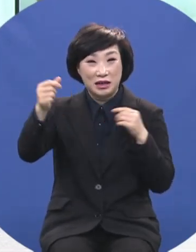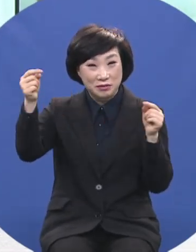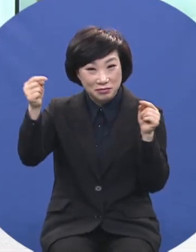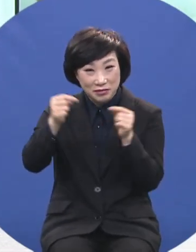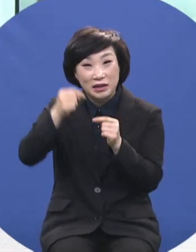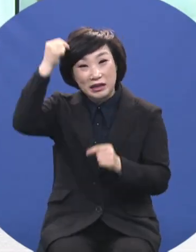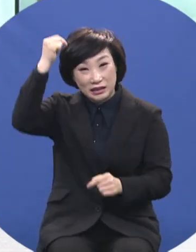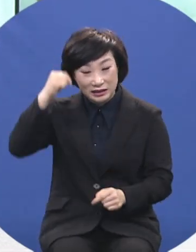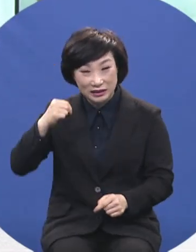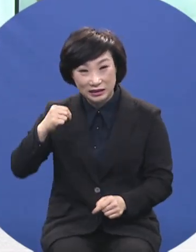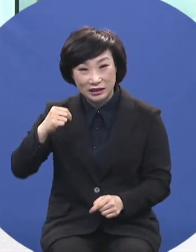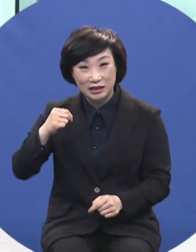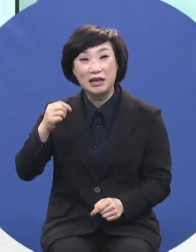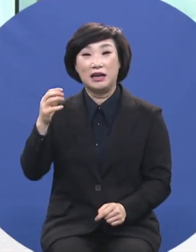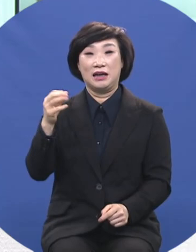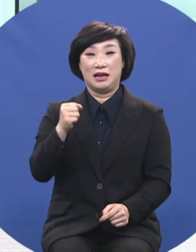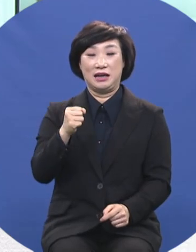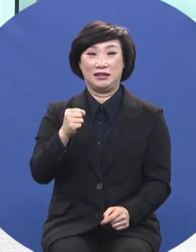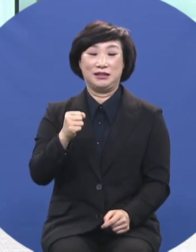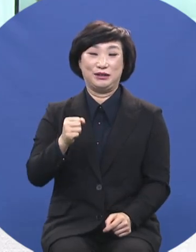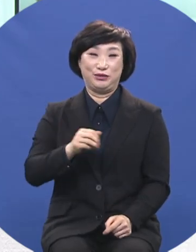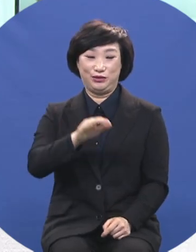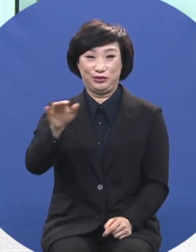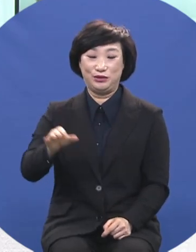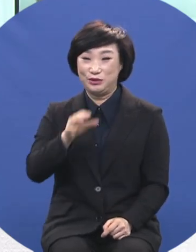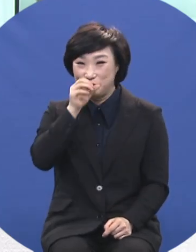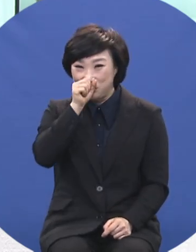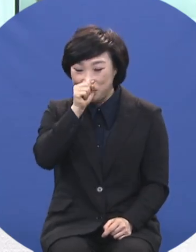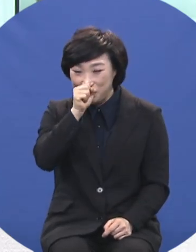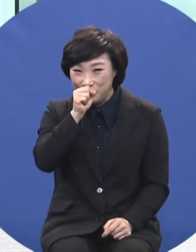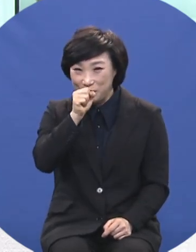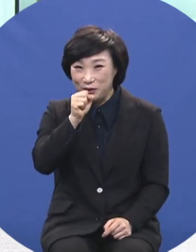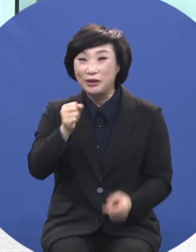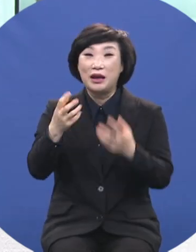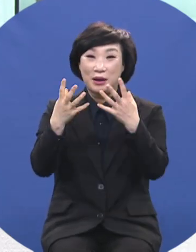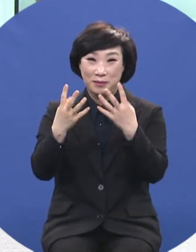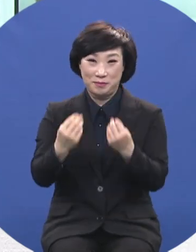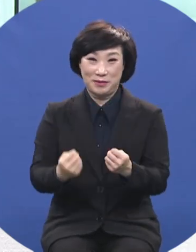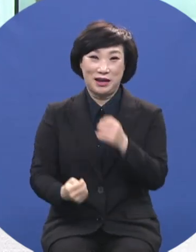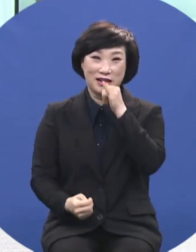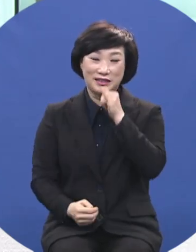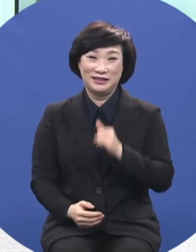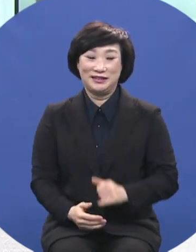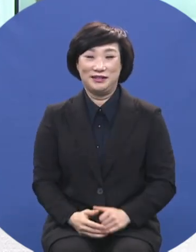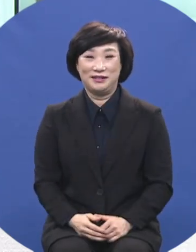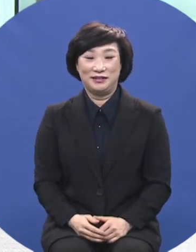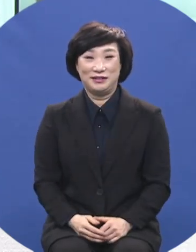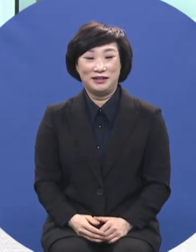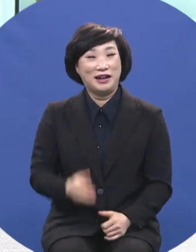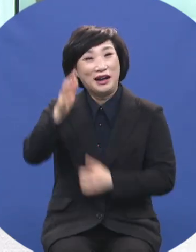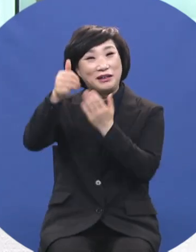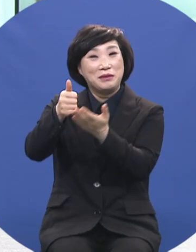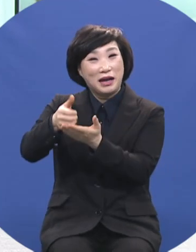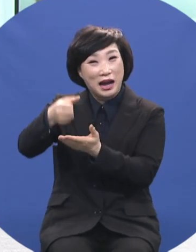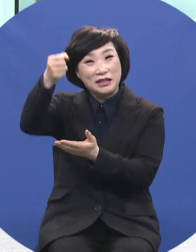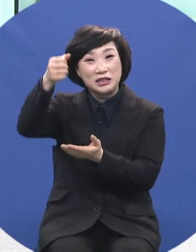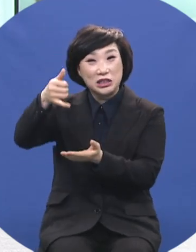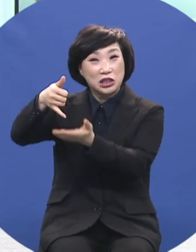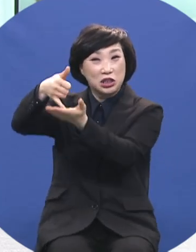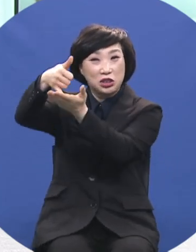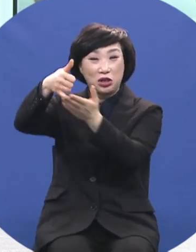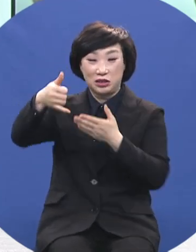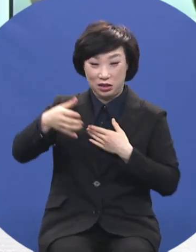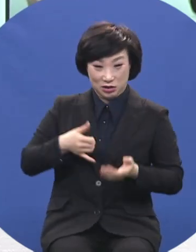동일감을 갖는 상당한 좋은 부분이 많이 있습니다. 하나님이 가진 인격을